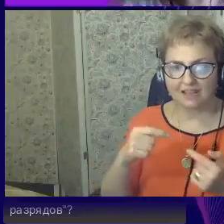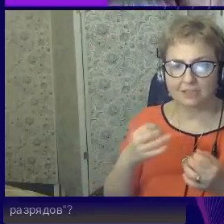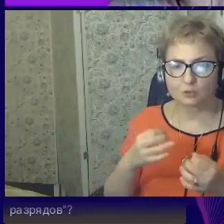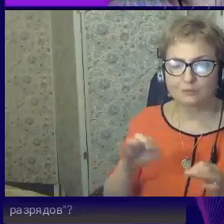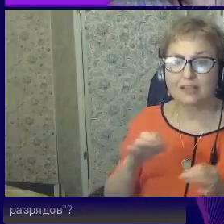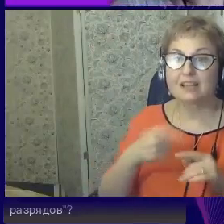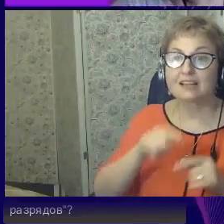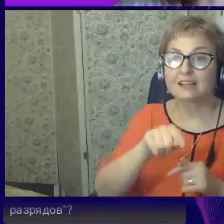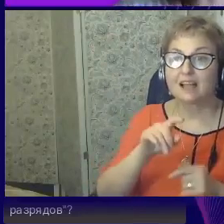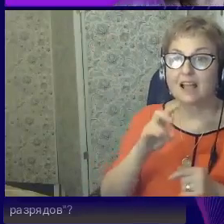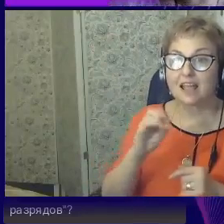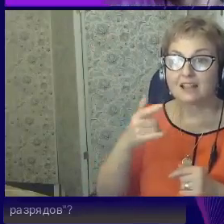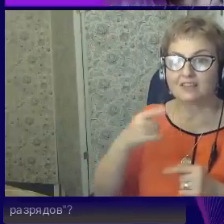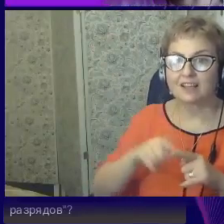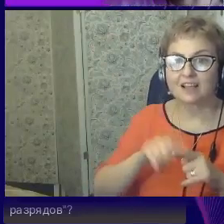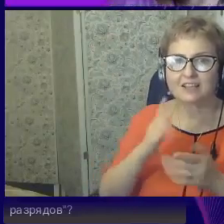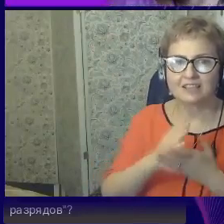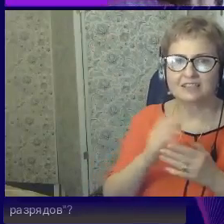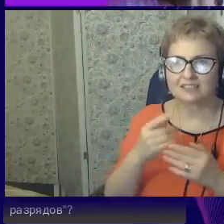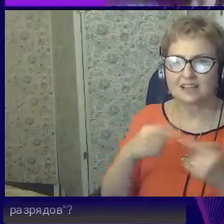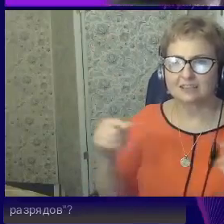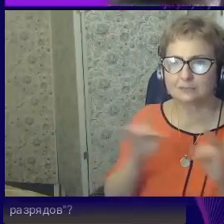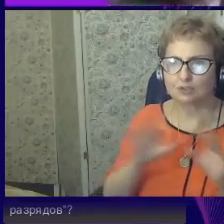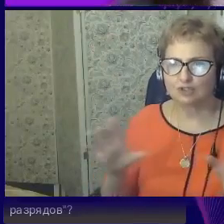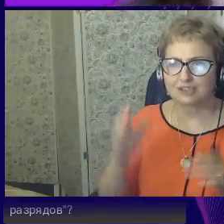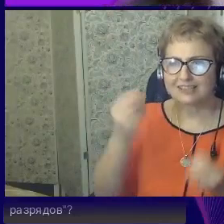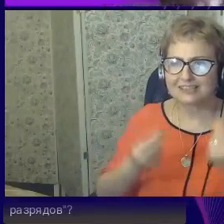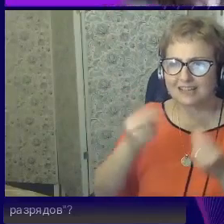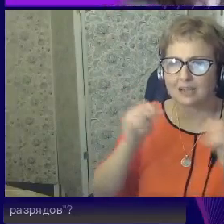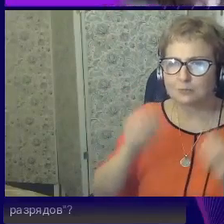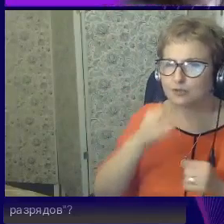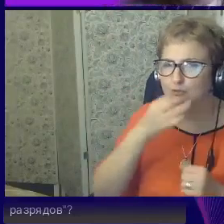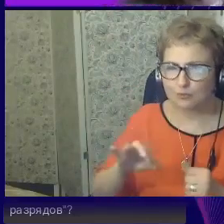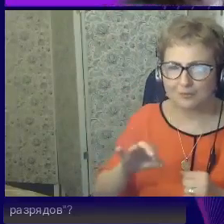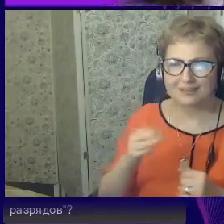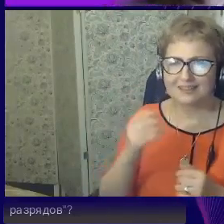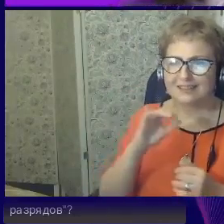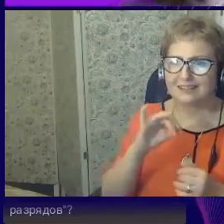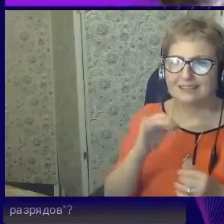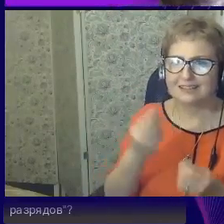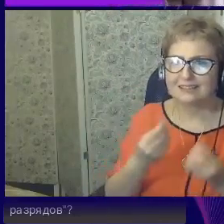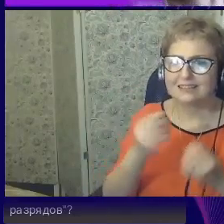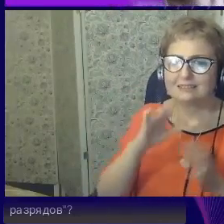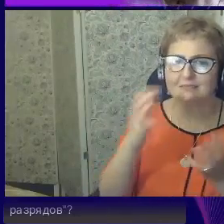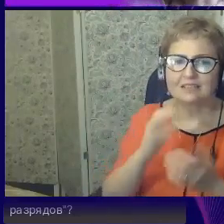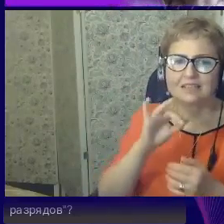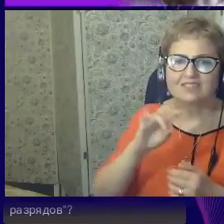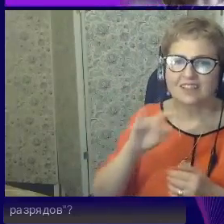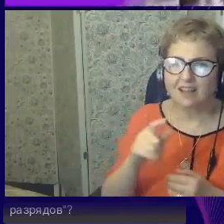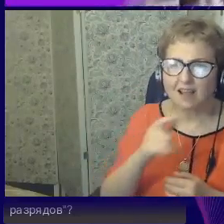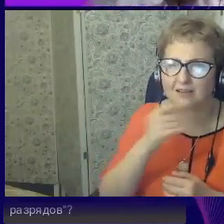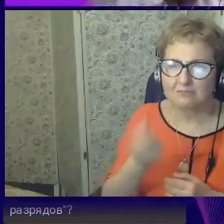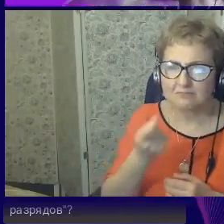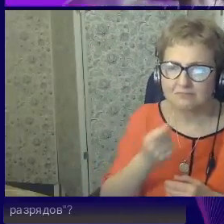у этого есть там всевозможные причины. То есть, во-первых, играть можно везде, инвентарь минимальный. Вот. Во-вторых, как бы